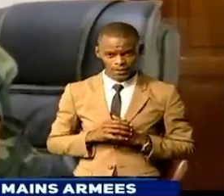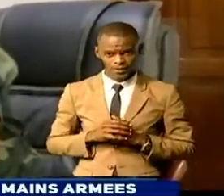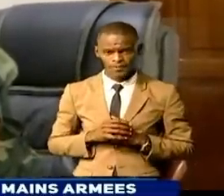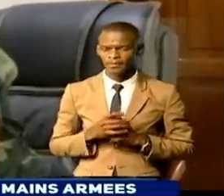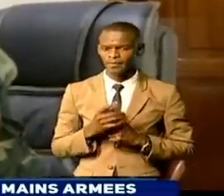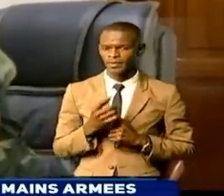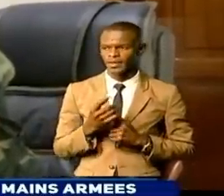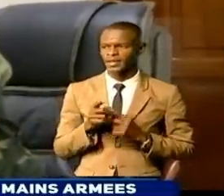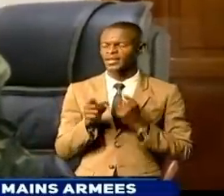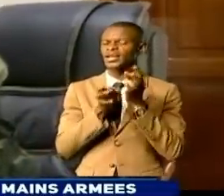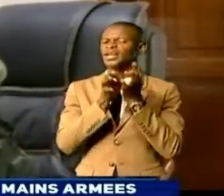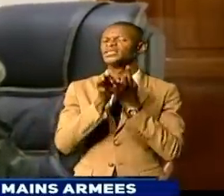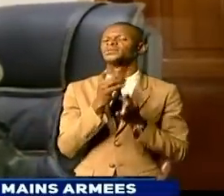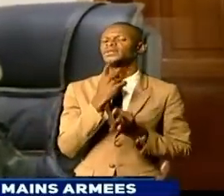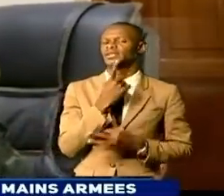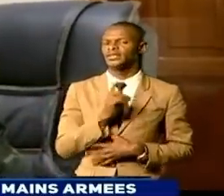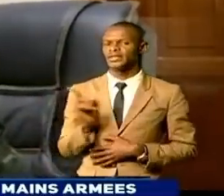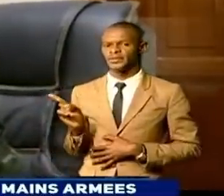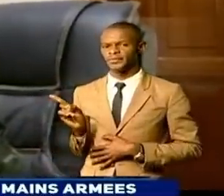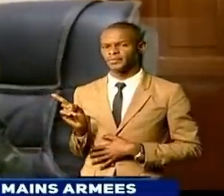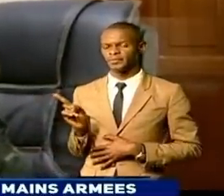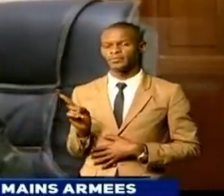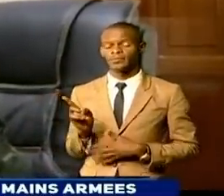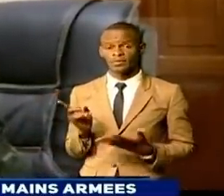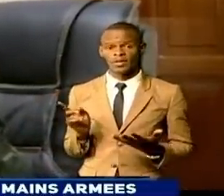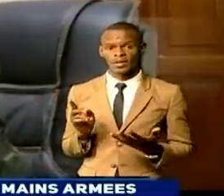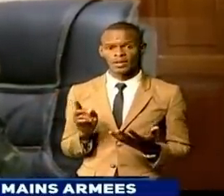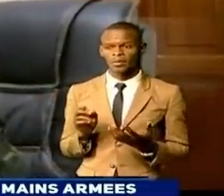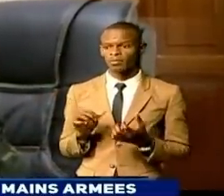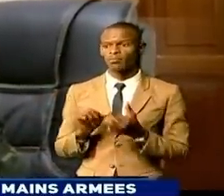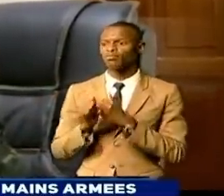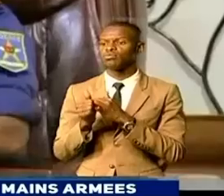réponse à l'insécurité ici. Nous avons d'abord